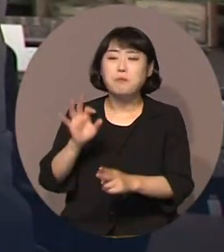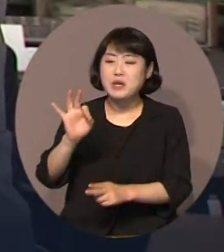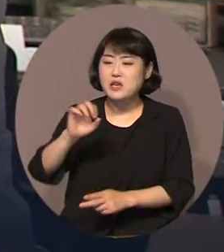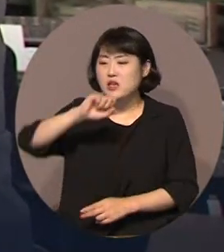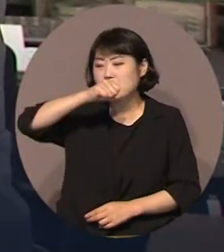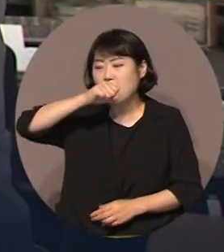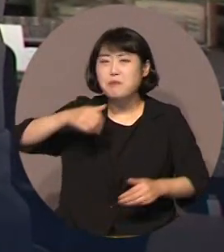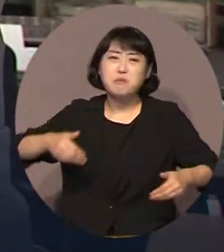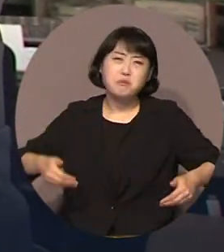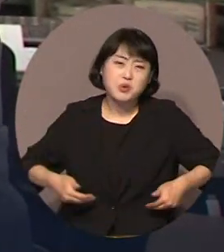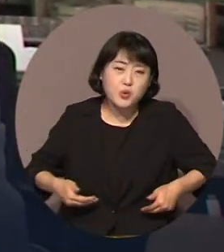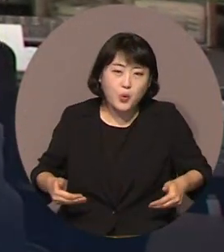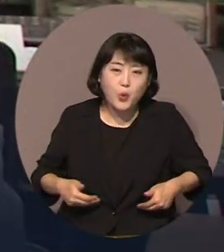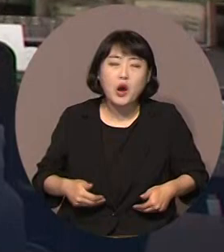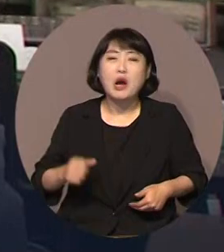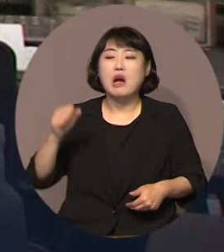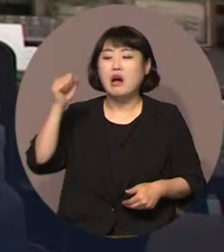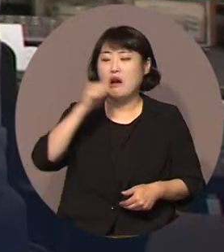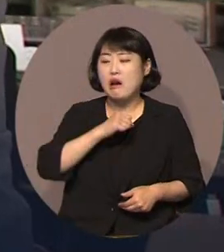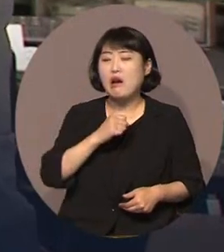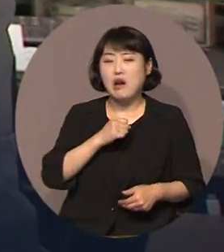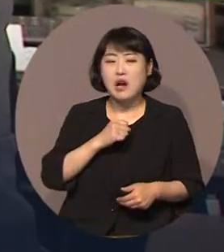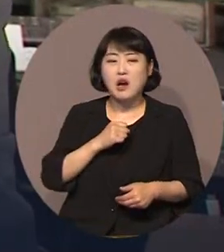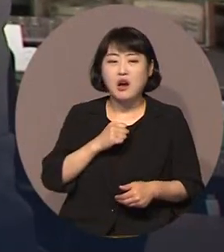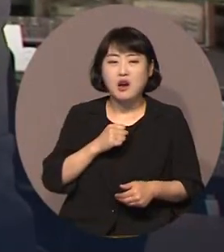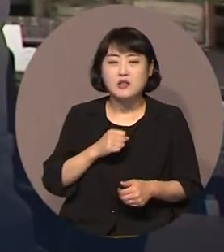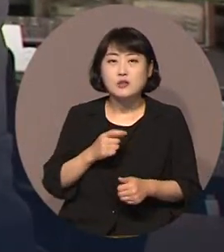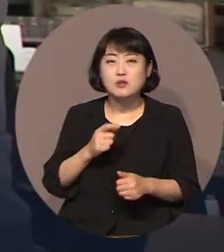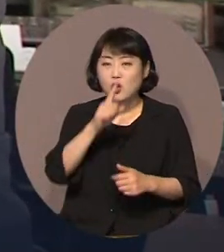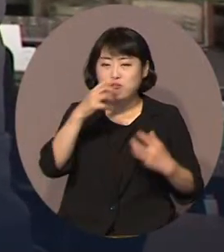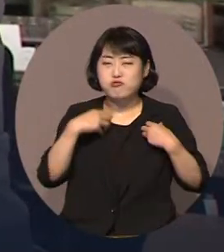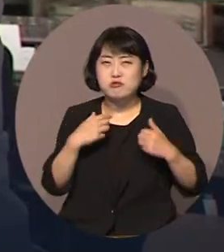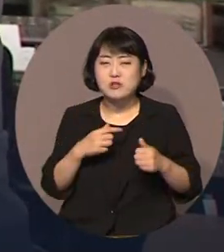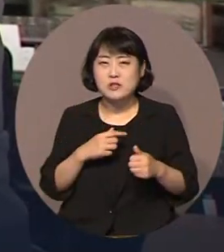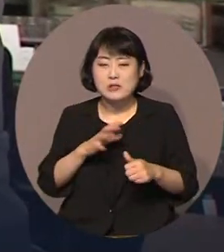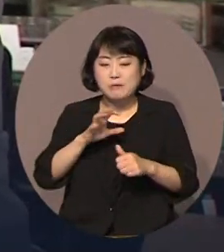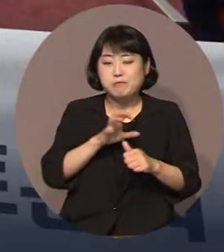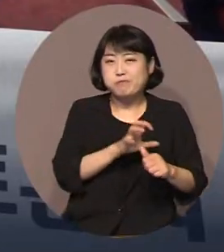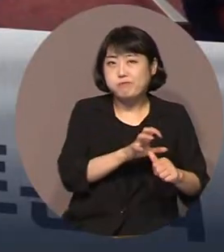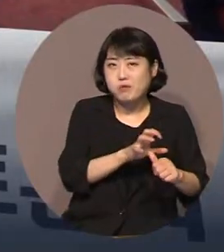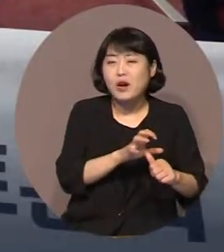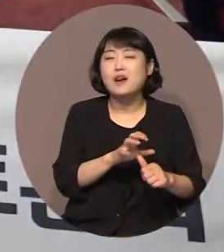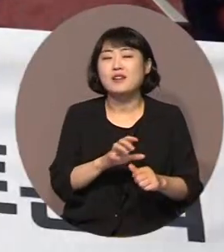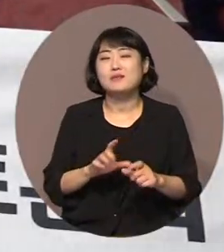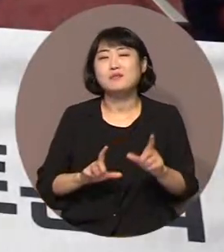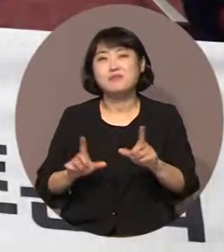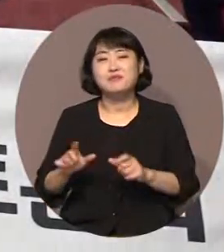수 필요성 있는 분야다 해서 좀 압박을 좀 가하는.